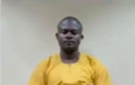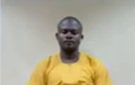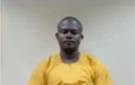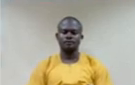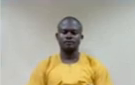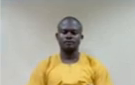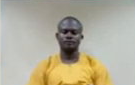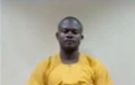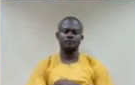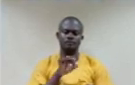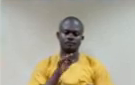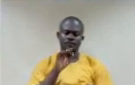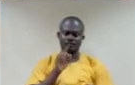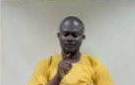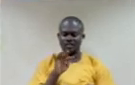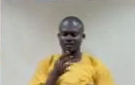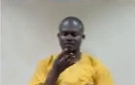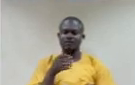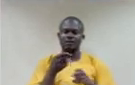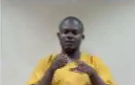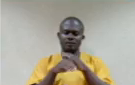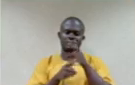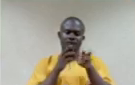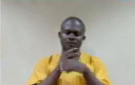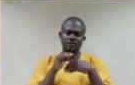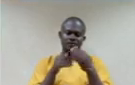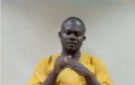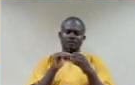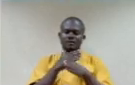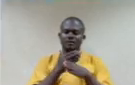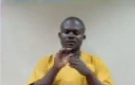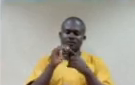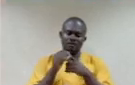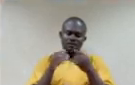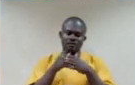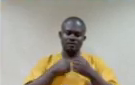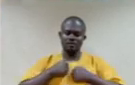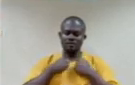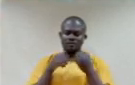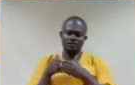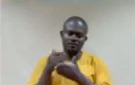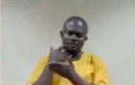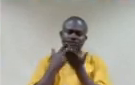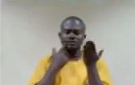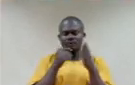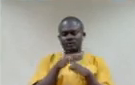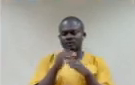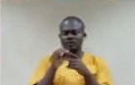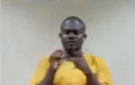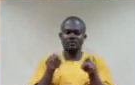Ruhu bitatu bya kane by'amakimbirane abiye hirya no ku isi ari hagati y'abasangiye umuco u Rwanda ruri mu bihugu abene gihugu basangiye umuco umwe